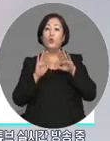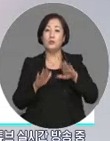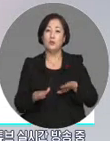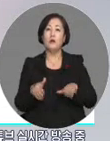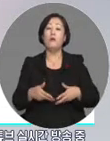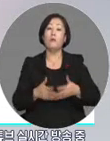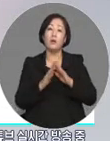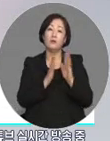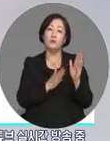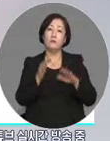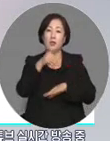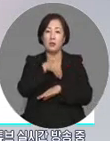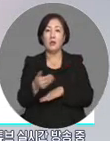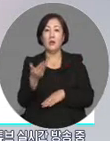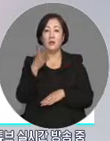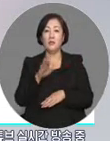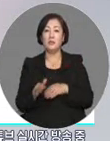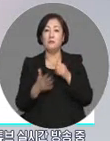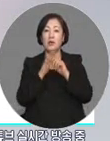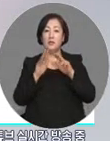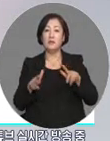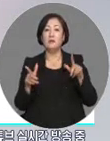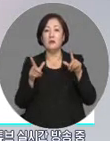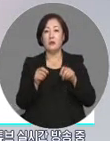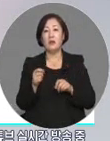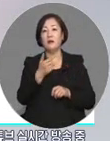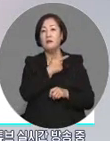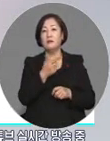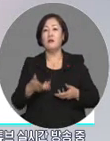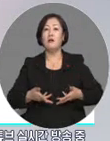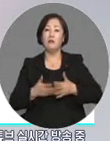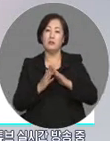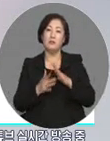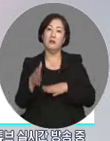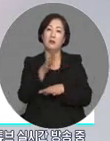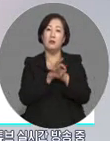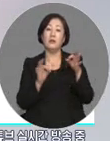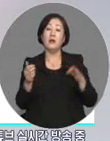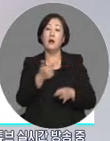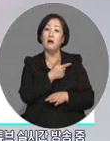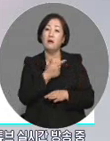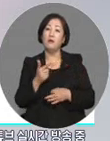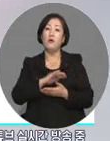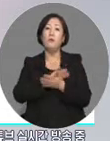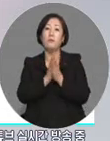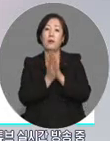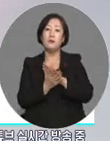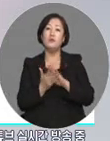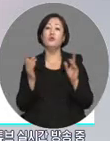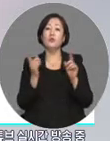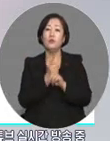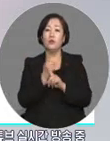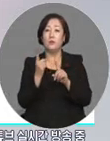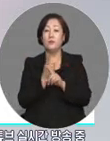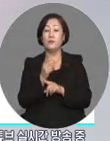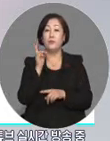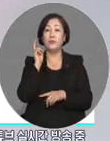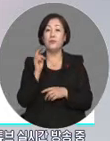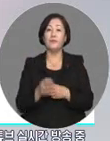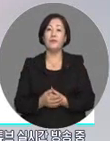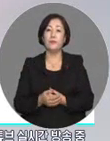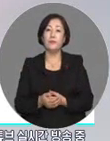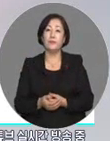본궤도에 오를 전망이지만 최근 크게 얼어붙은 건설 경기가 마지막 변수가 될 걸로 여겨집니다 보도에